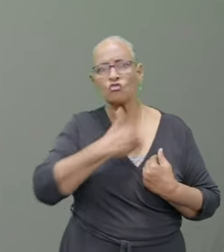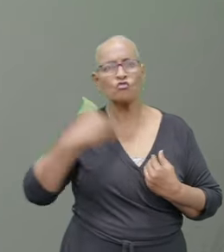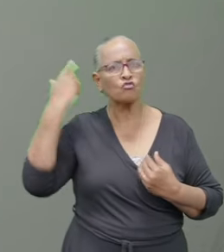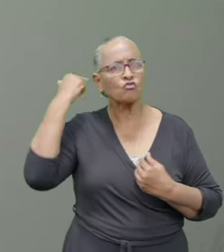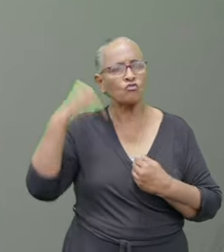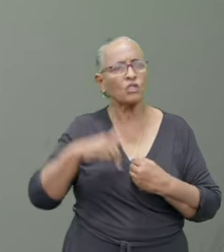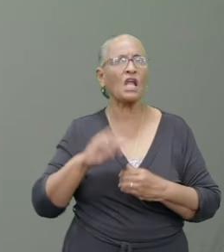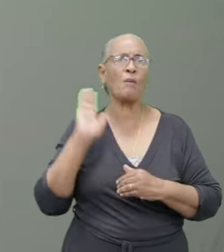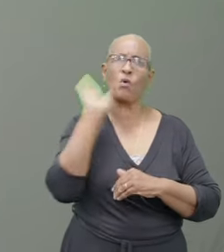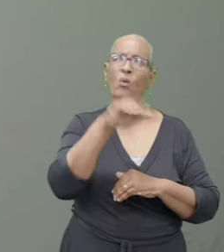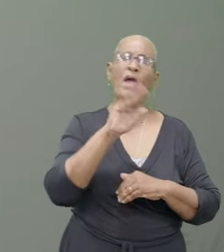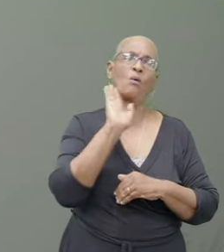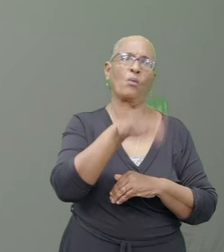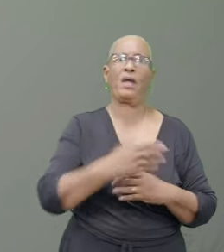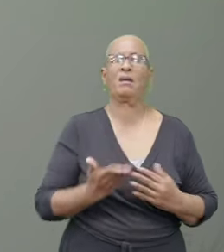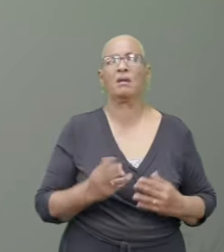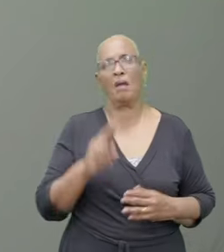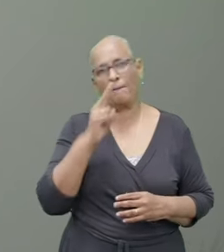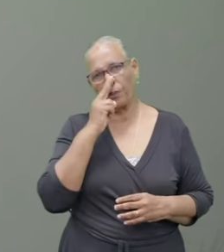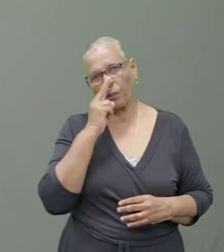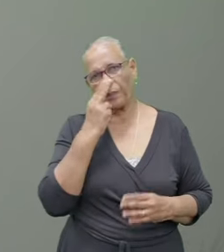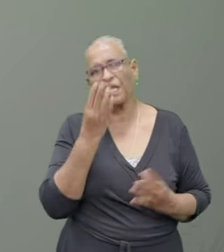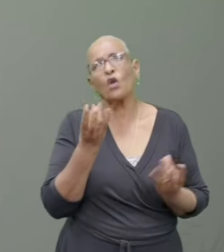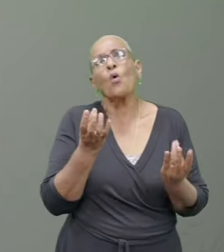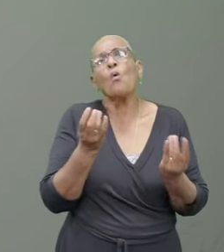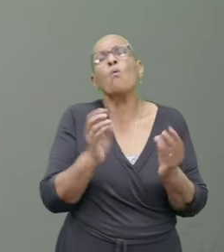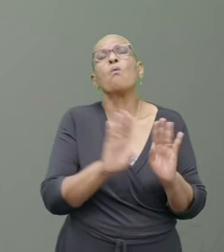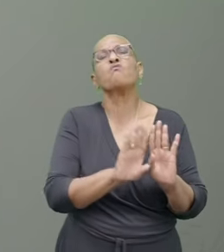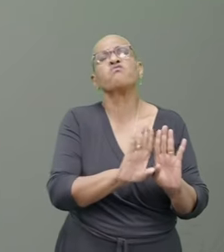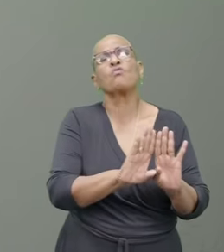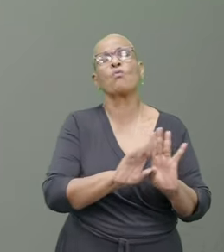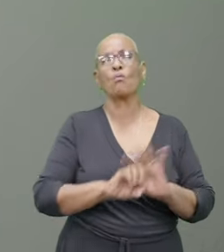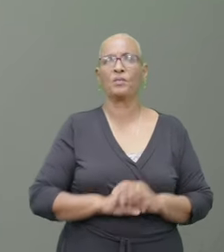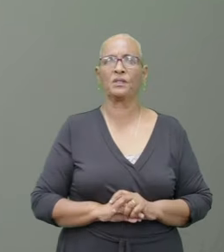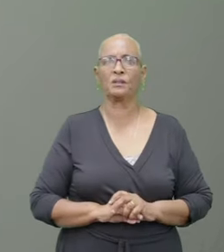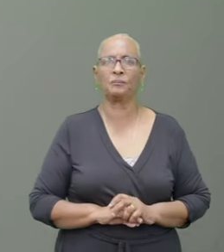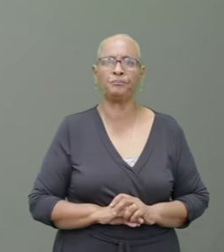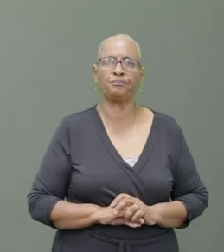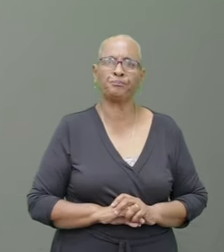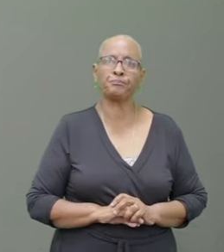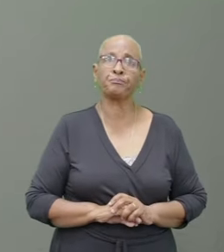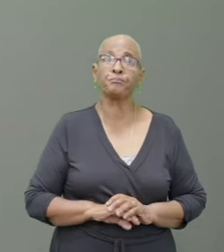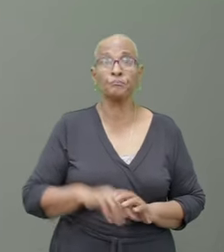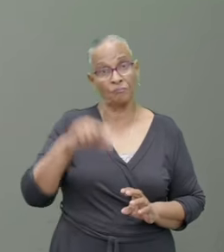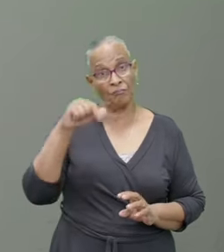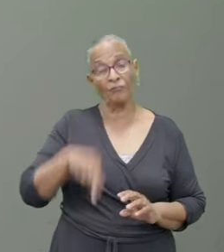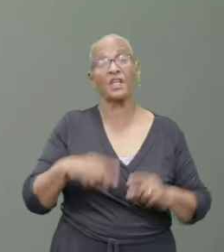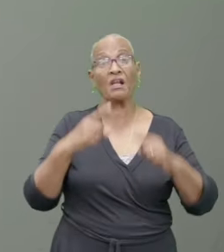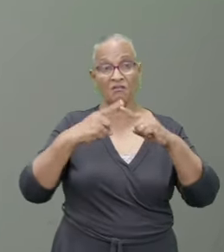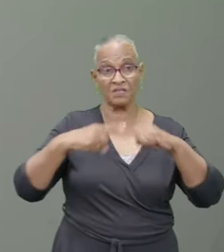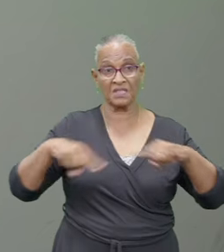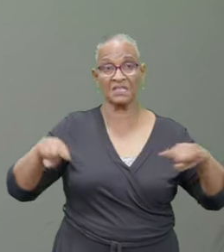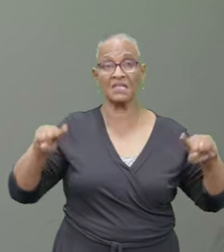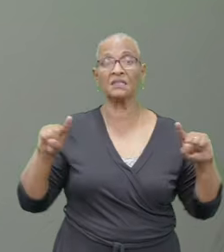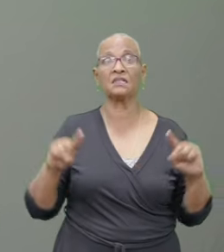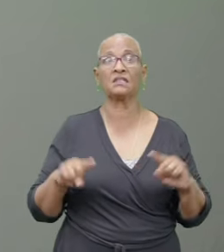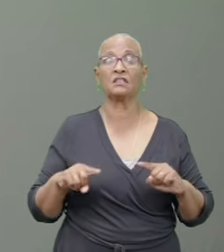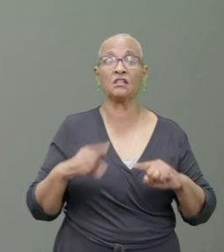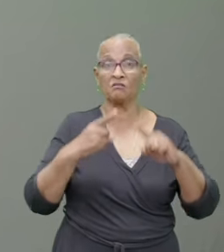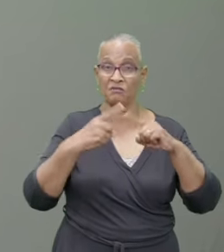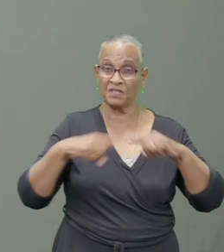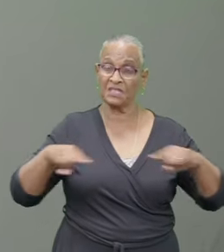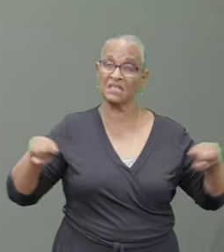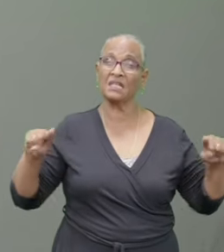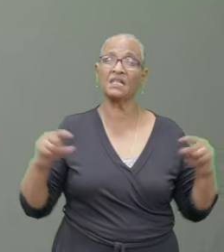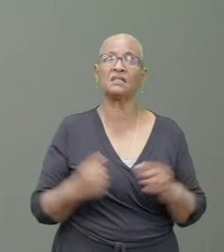ook bespreken met op dat niveau. Dus er wordt, zoals u ziet, vanuit diverse wegen, vanuit